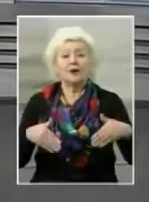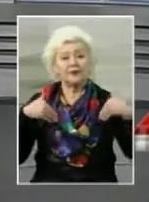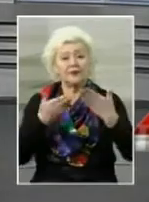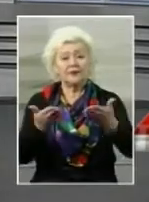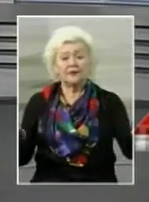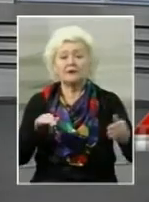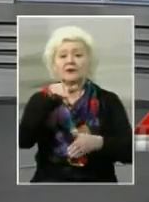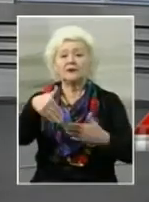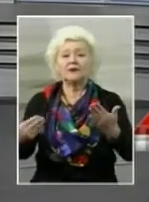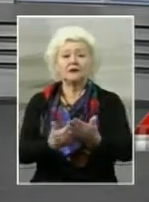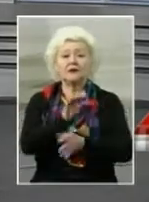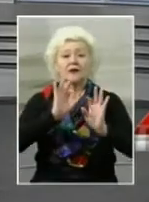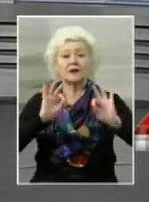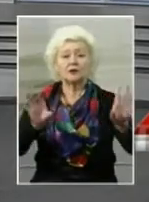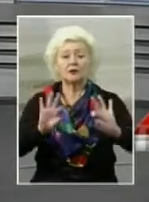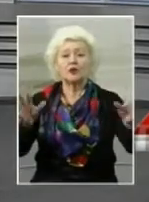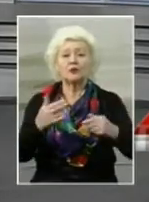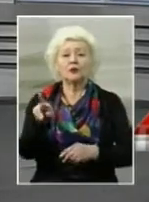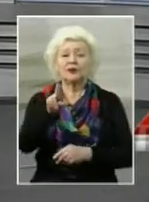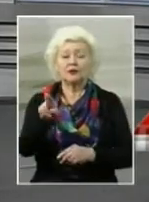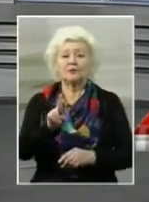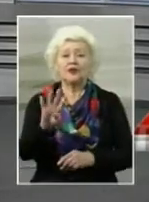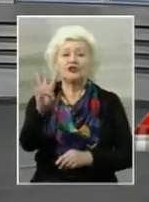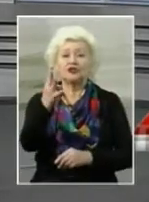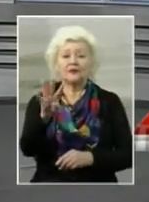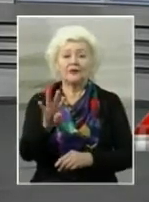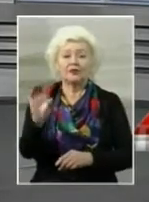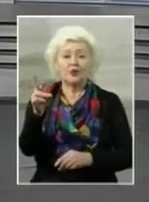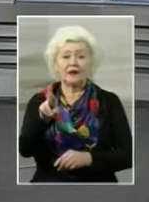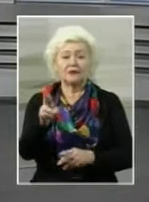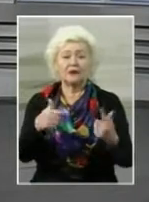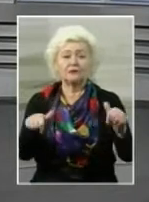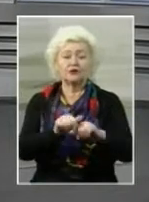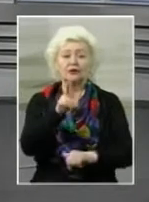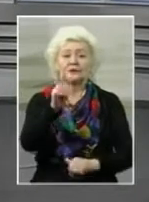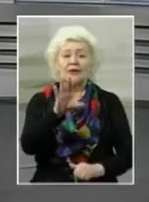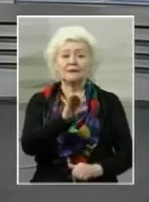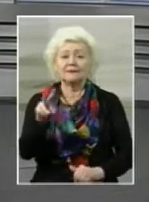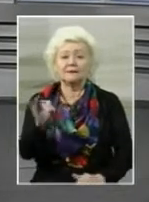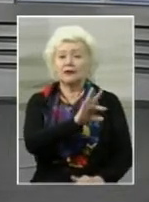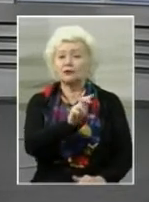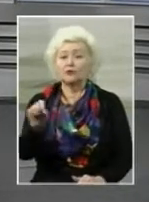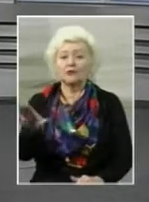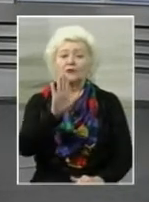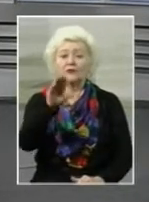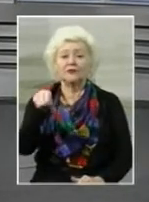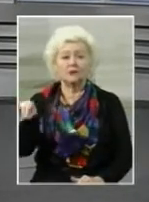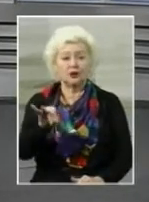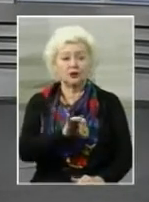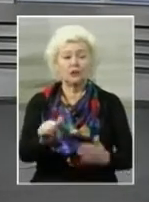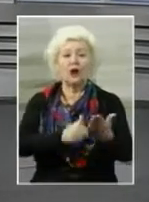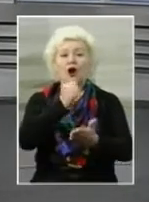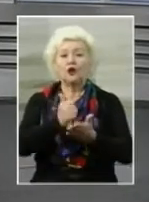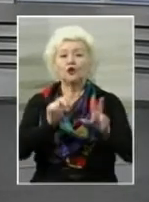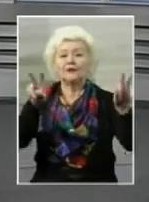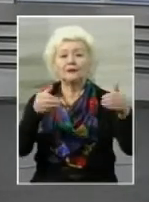Моє вітання. Таврійські новини розповідають про події п'ятниці, 4 січня. У студії Ксенія Сіліна, сурдопереклад Валентини Туніної. І головні